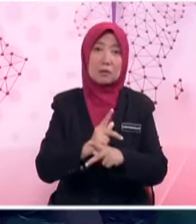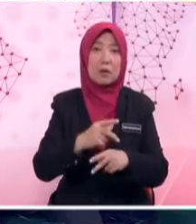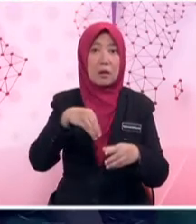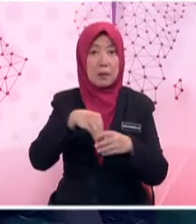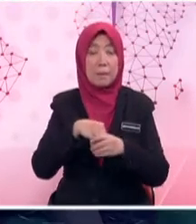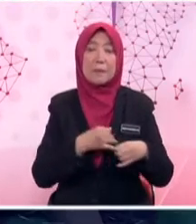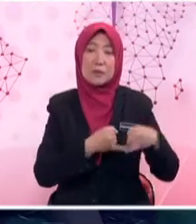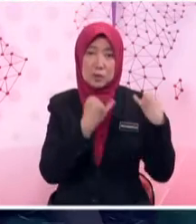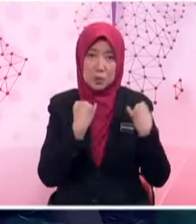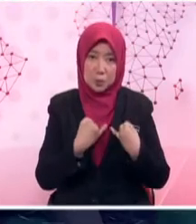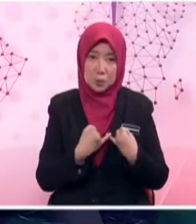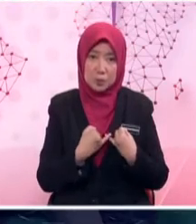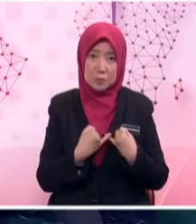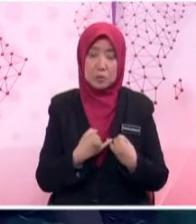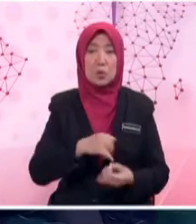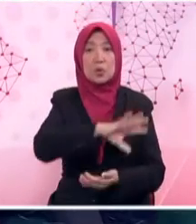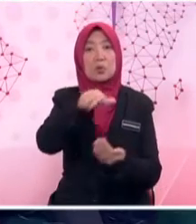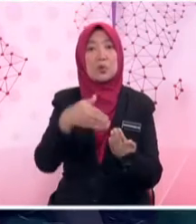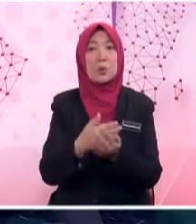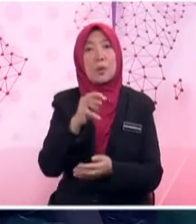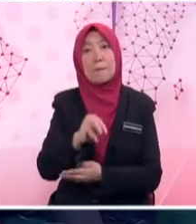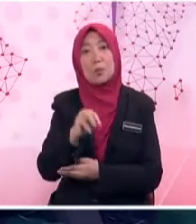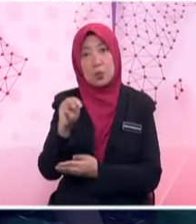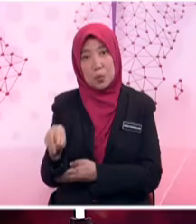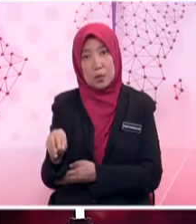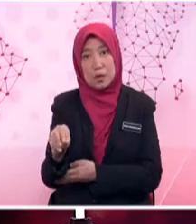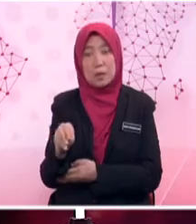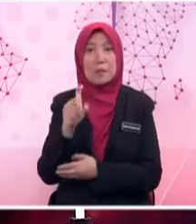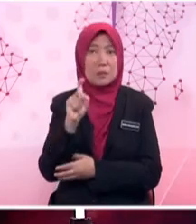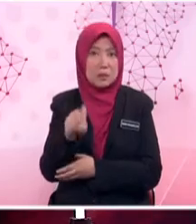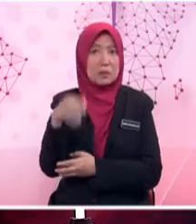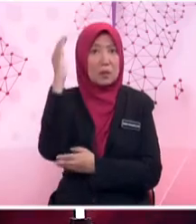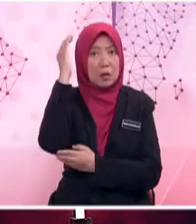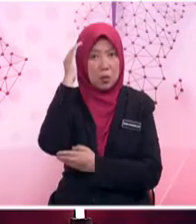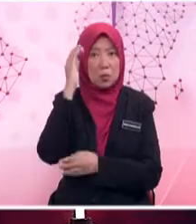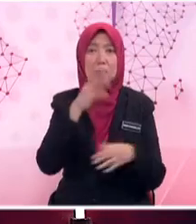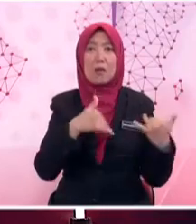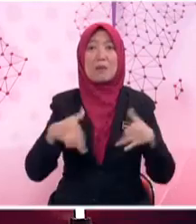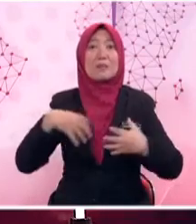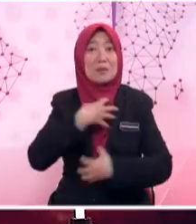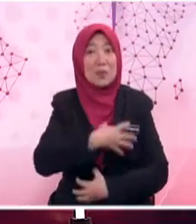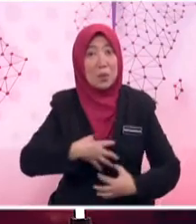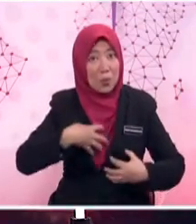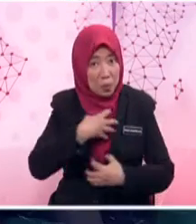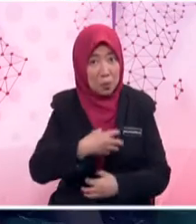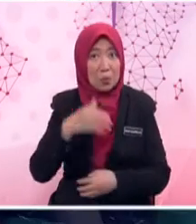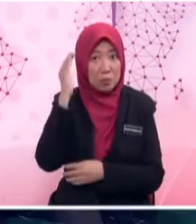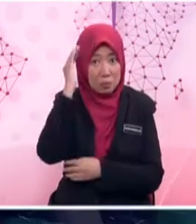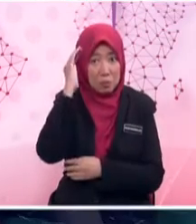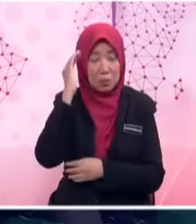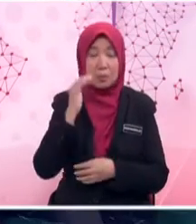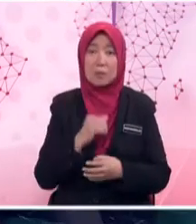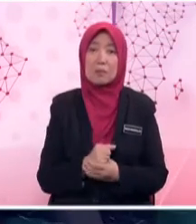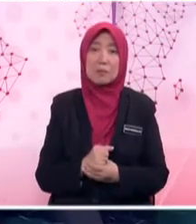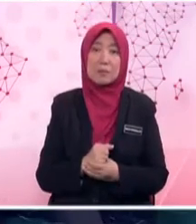Dan anak-anak murid kita perlu tahu permainan tradisional ini sangat menyeronokkan. Memang sangat menyeronokkan. Berdasarkan